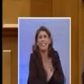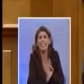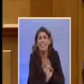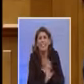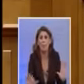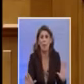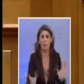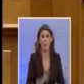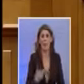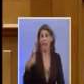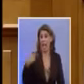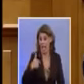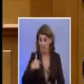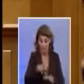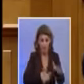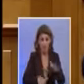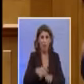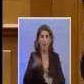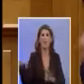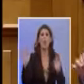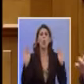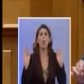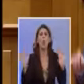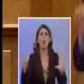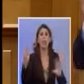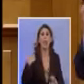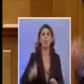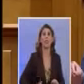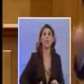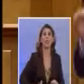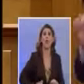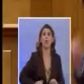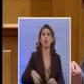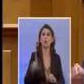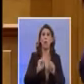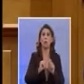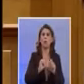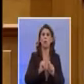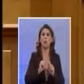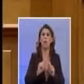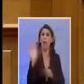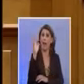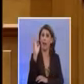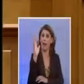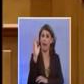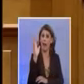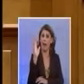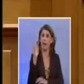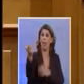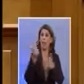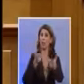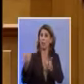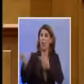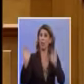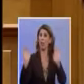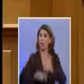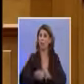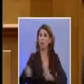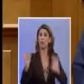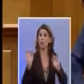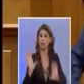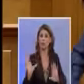διαπλοκή. Εσείς τους δίνατε τζάμπα δημόσιο αέρα και θαλασσοδάνεια με αέρα και εμείς τους βάζουμε να πληρώσουν, και όταν δεν έχουν